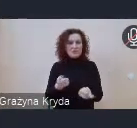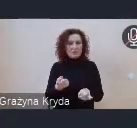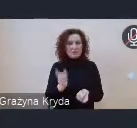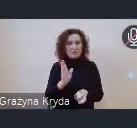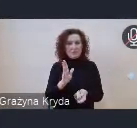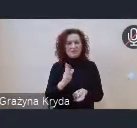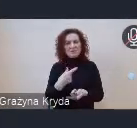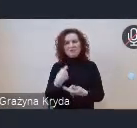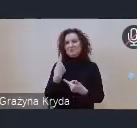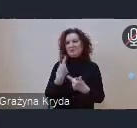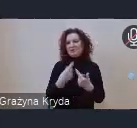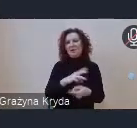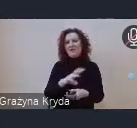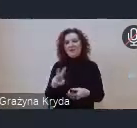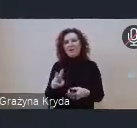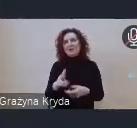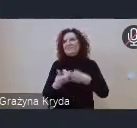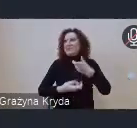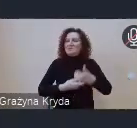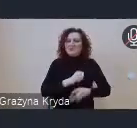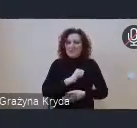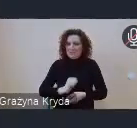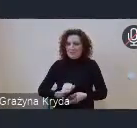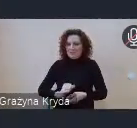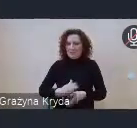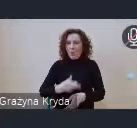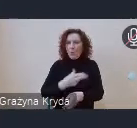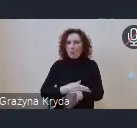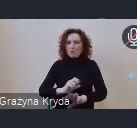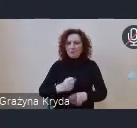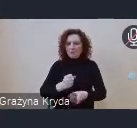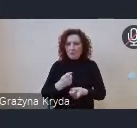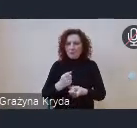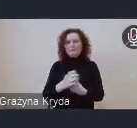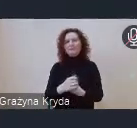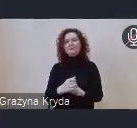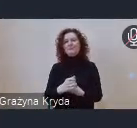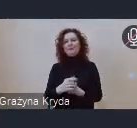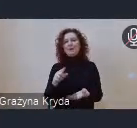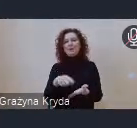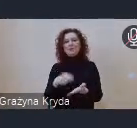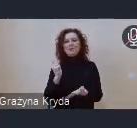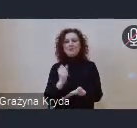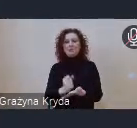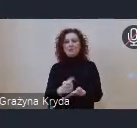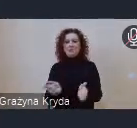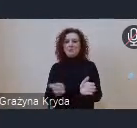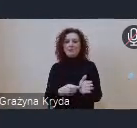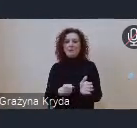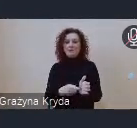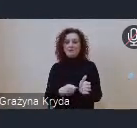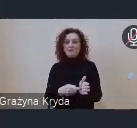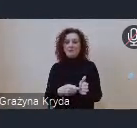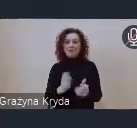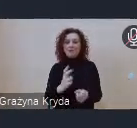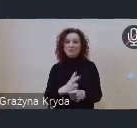przez was przez wasz urząd przez wasze działania i tak dalej Okej zatem ustawa wymaga zapewnienia dostępności